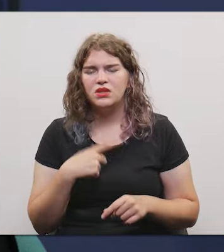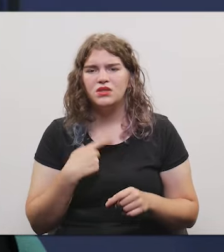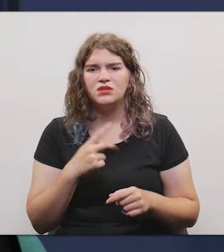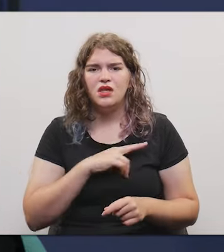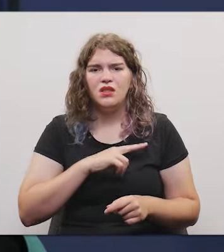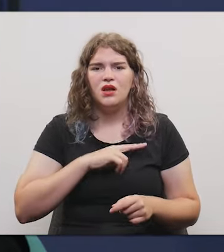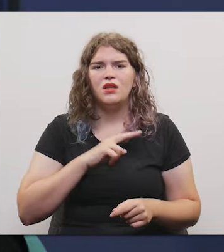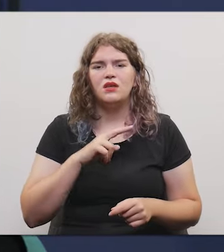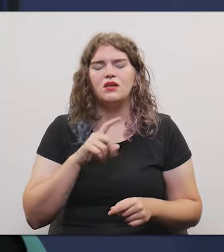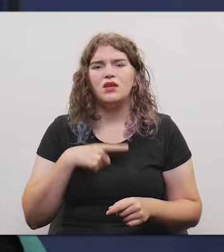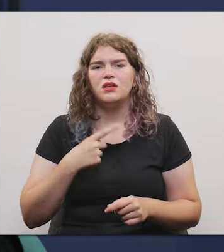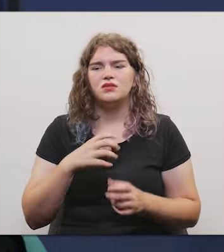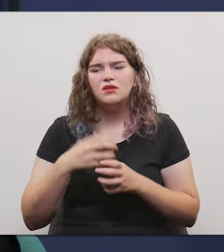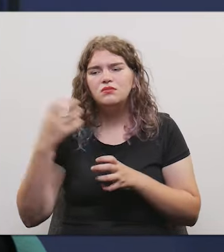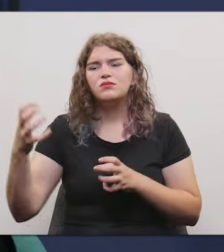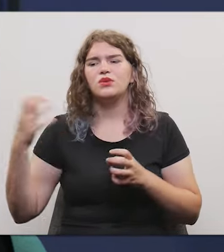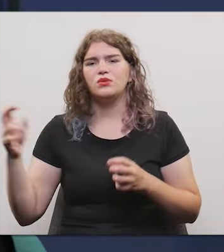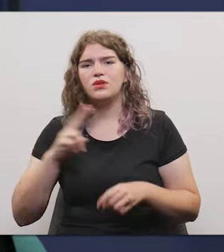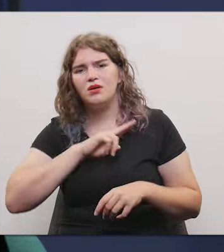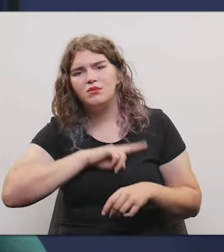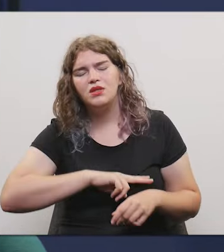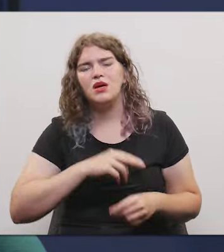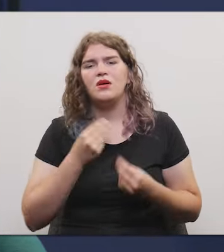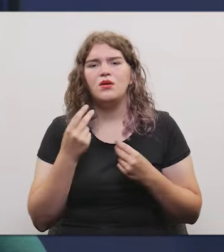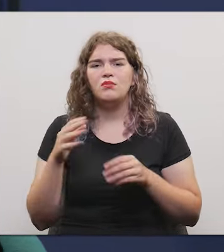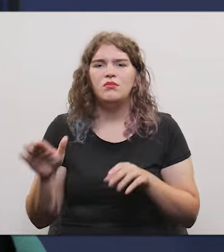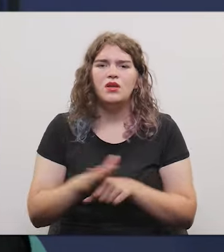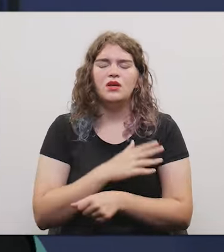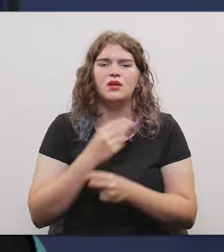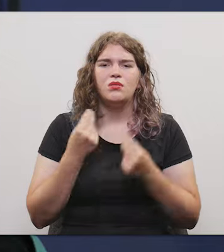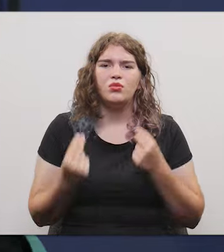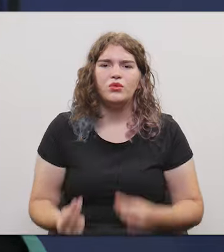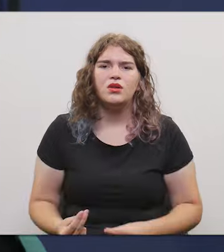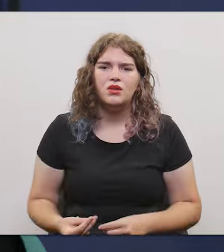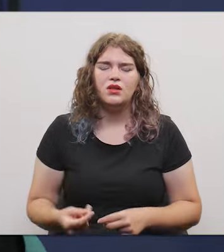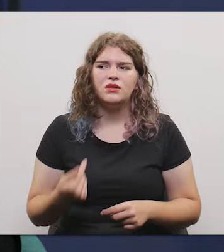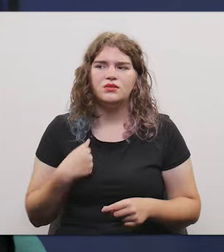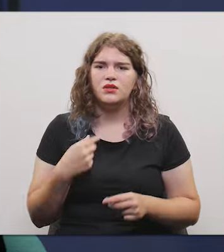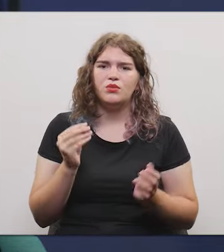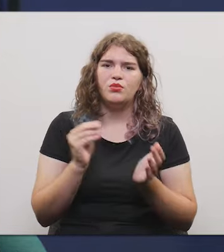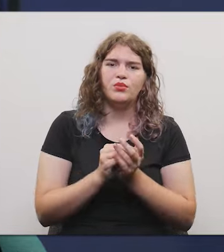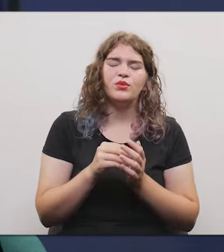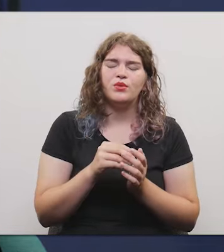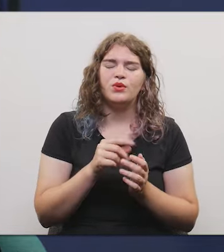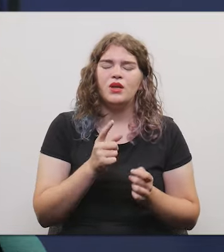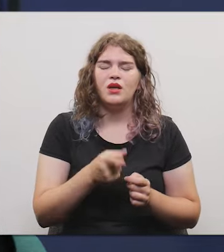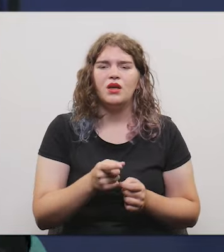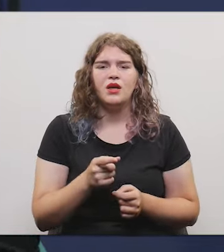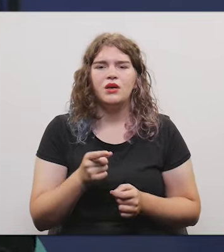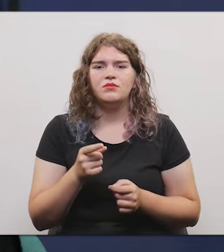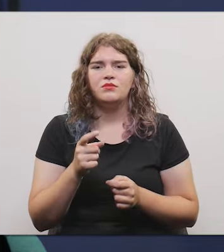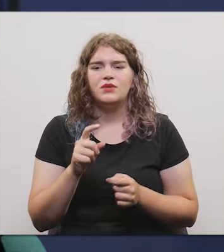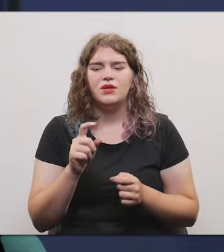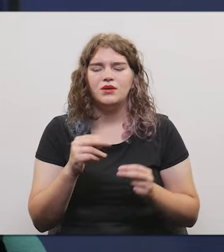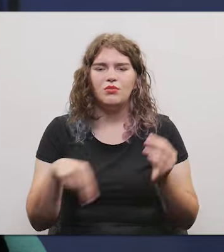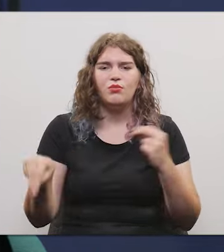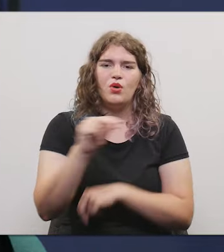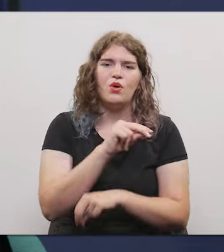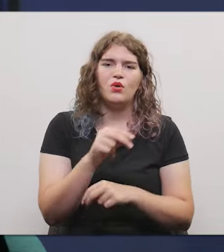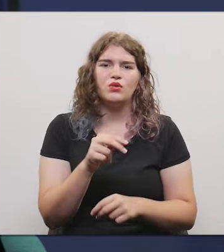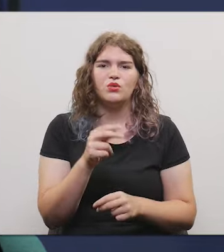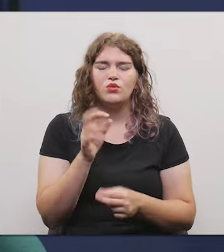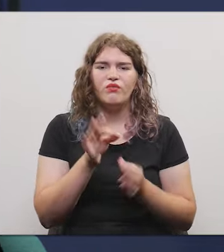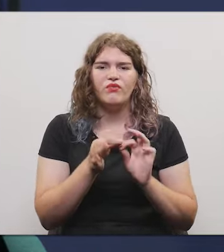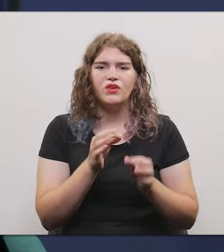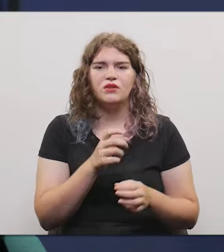unde este descrisă dragostea, dragostea este de lung răbdătoare, plină de bunătate. Hai să punem acolo numele nostru în